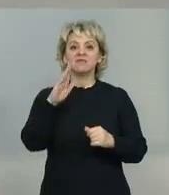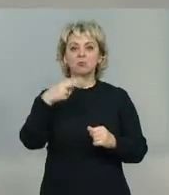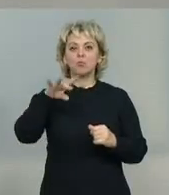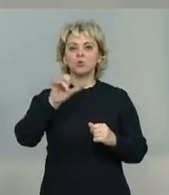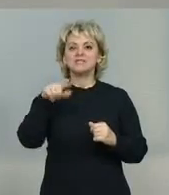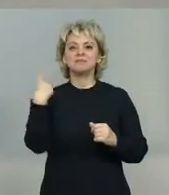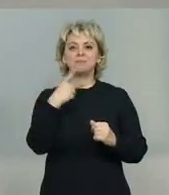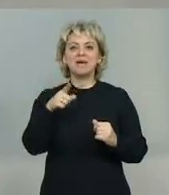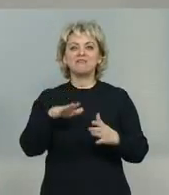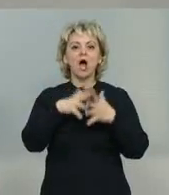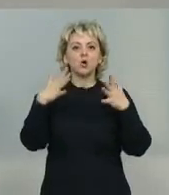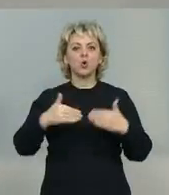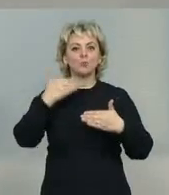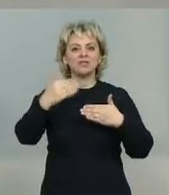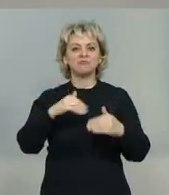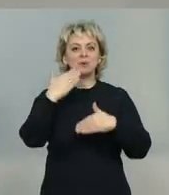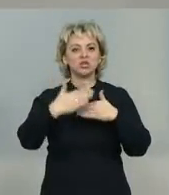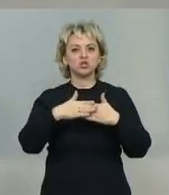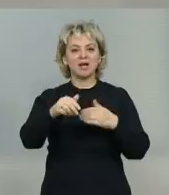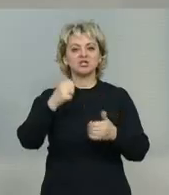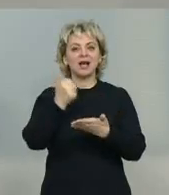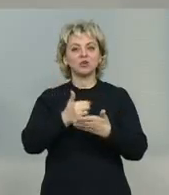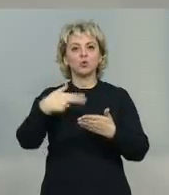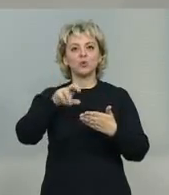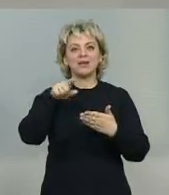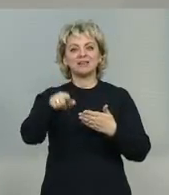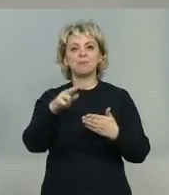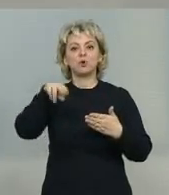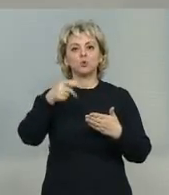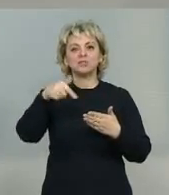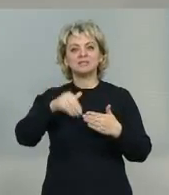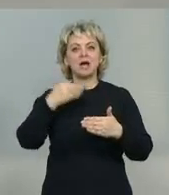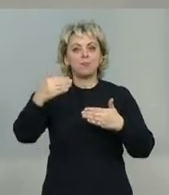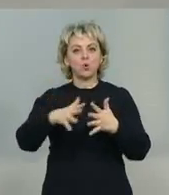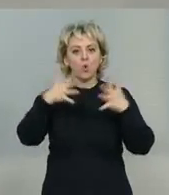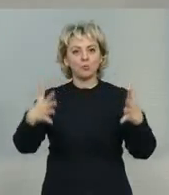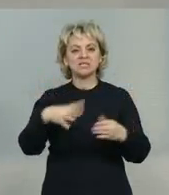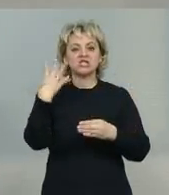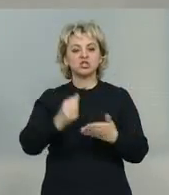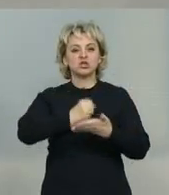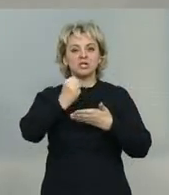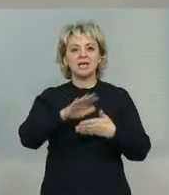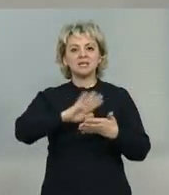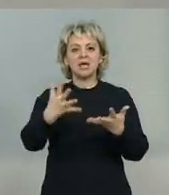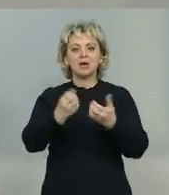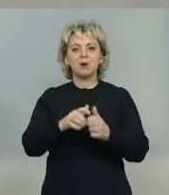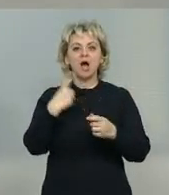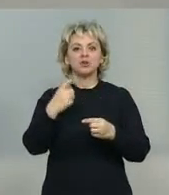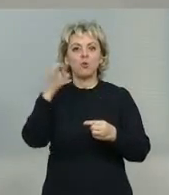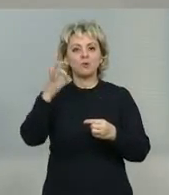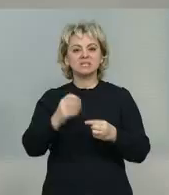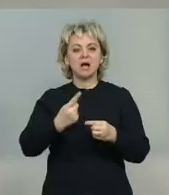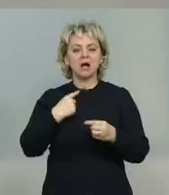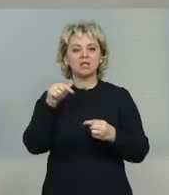Владимир Путин первый с огромным отрывом. Ближайший конкурент Павел Грудинин отстал на целую пропасть. А 4 претендента не набрали даже